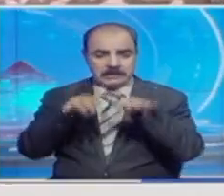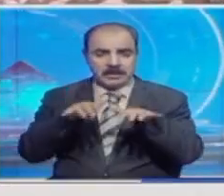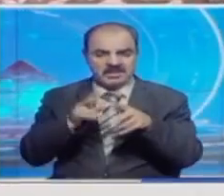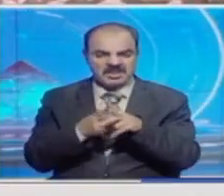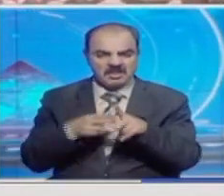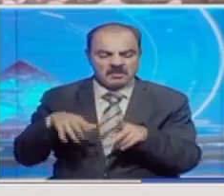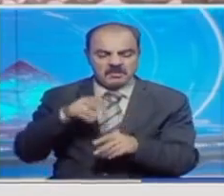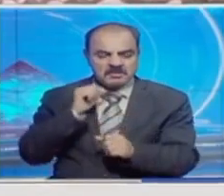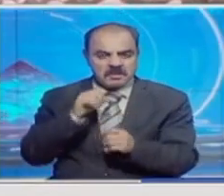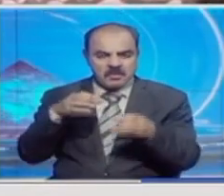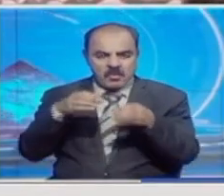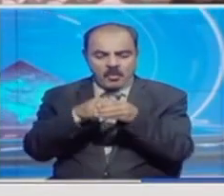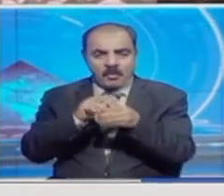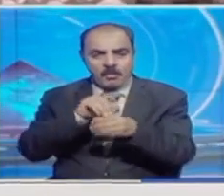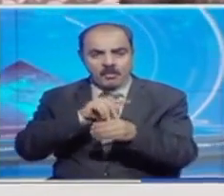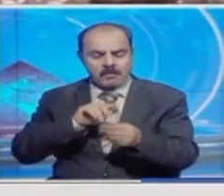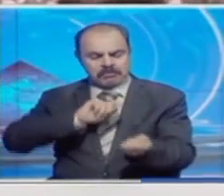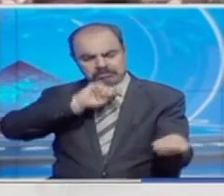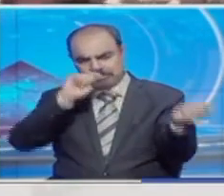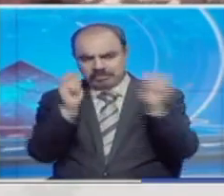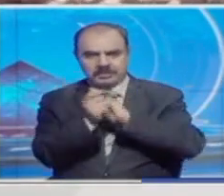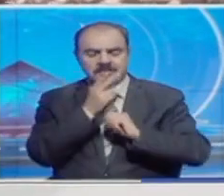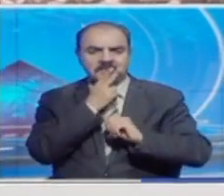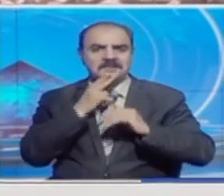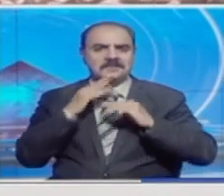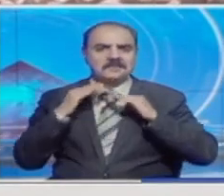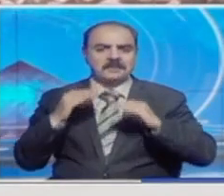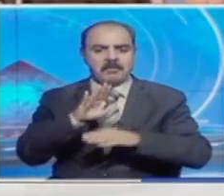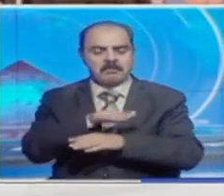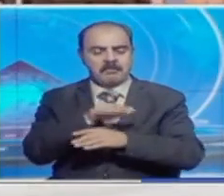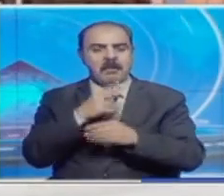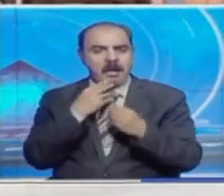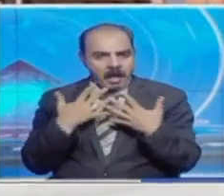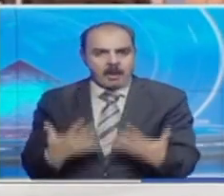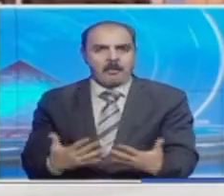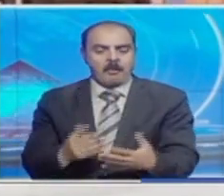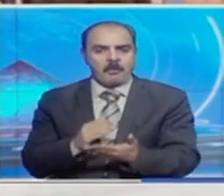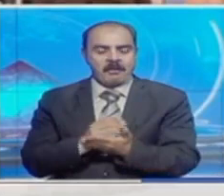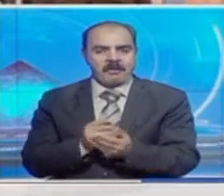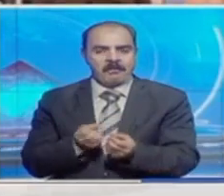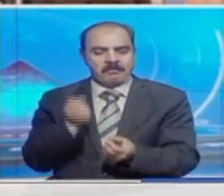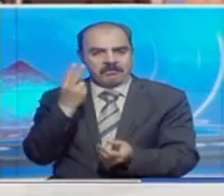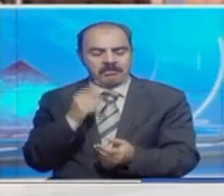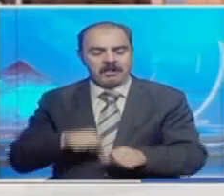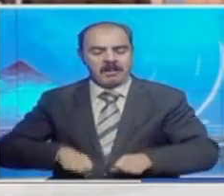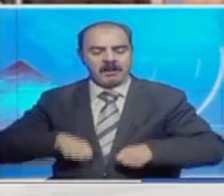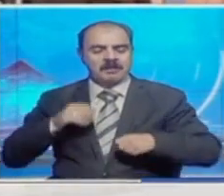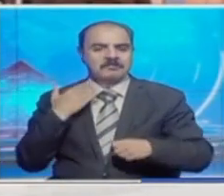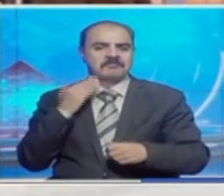سكانها إلى مجتمع آمن ومتطور من خلال خطط تطوير العشوائيات ومبادرة حياة